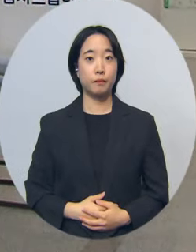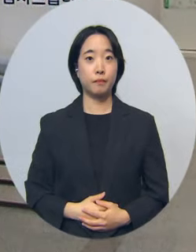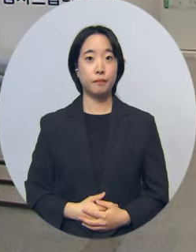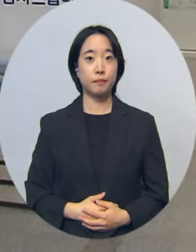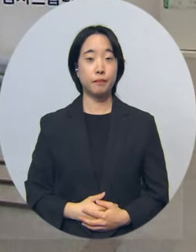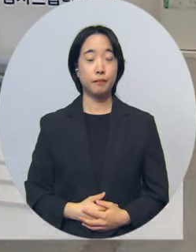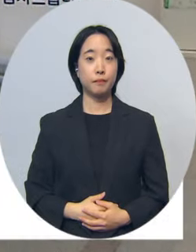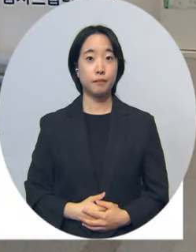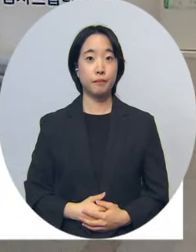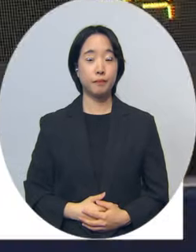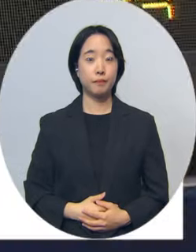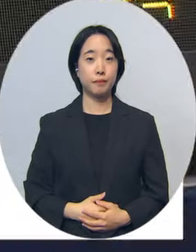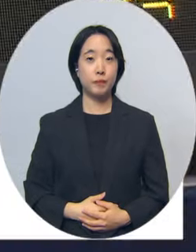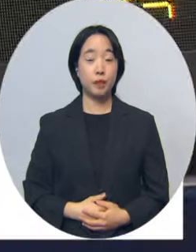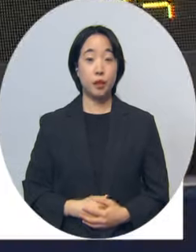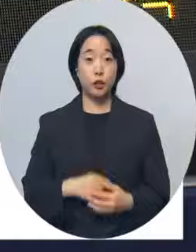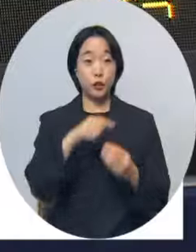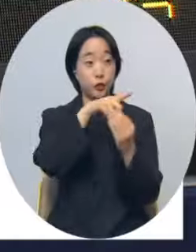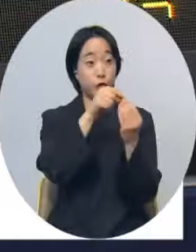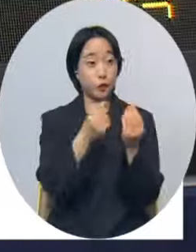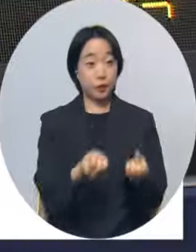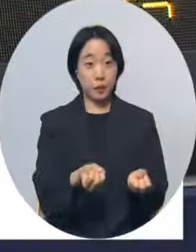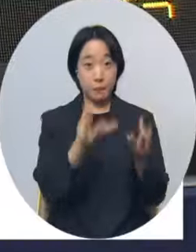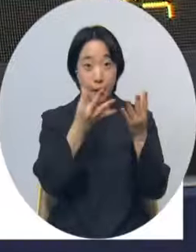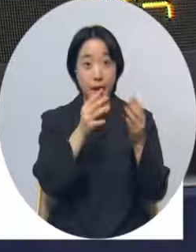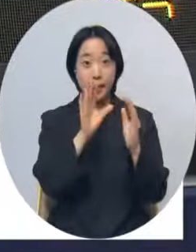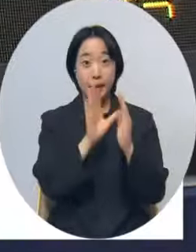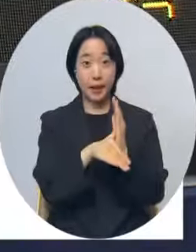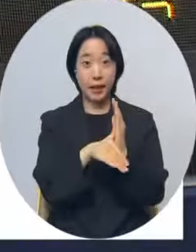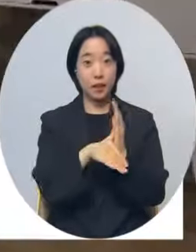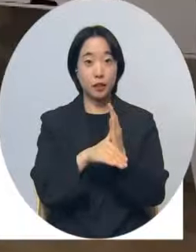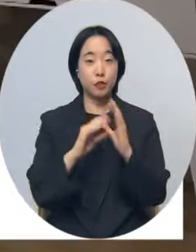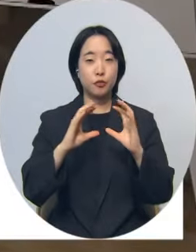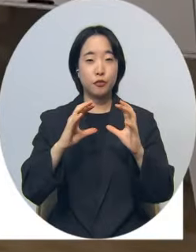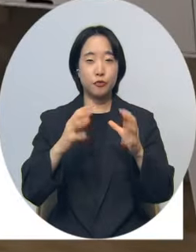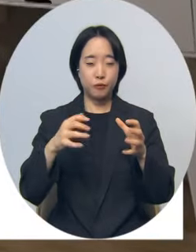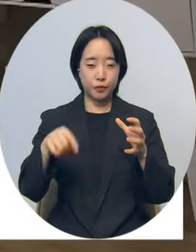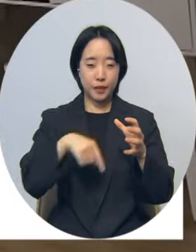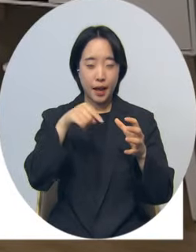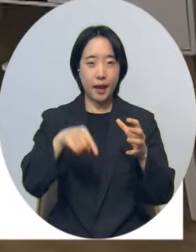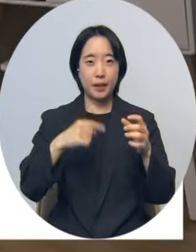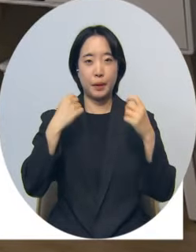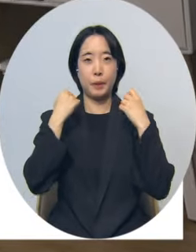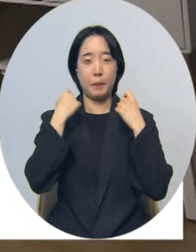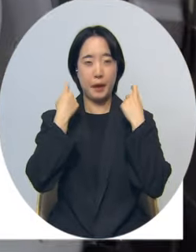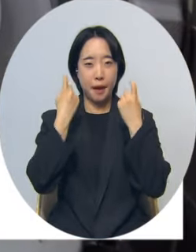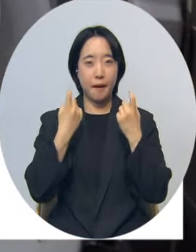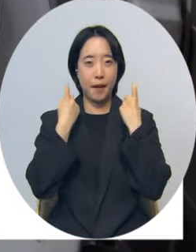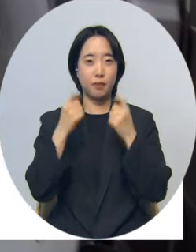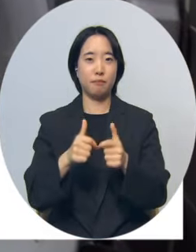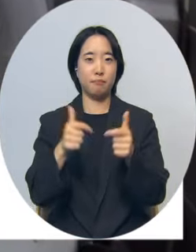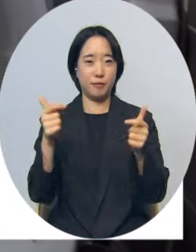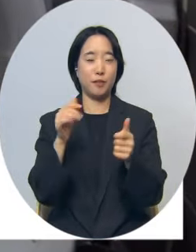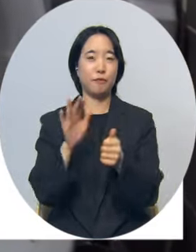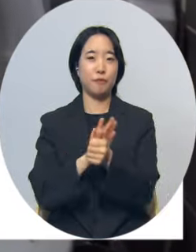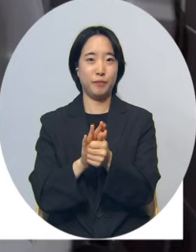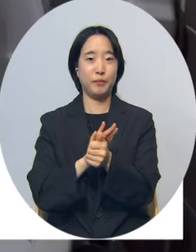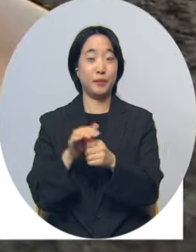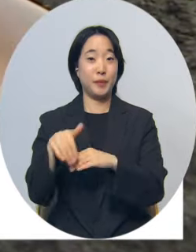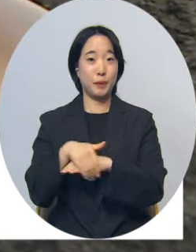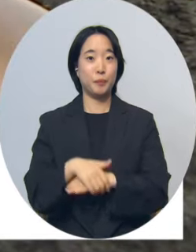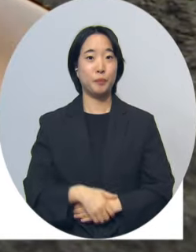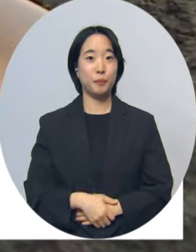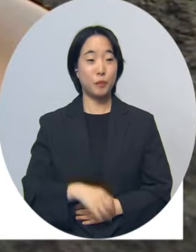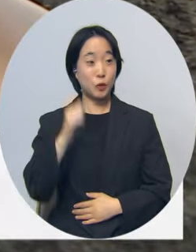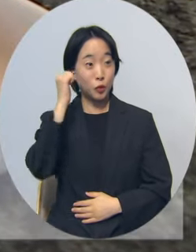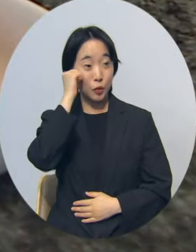정부는 내수 회복을 위해 추석 연휴를 계기로 국내 관광 활성화에 나섭니다. 이를 위해 비수도권 지역을 대상으로 숙박비 할인 쿠폰